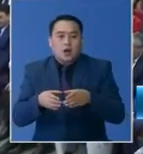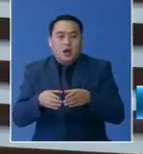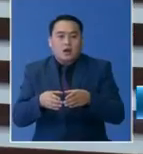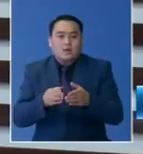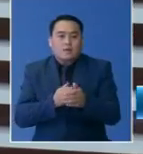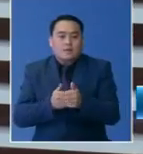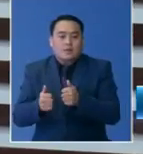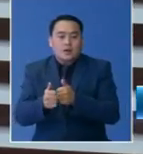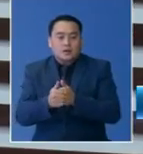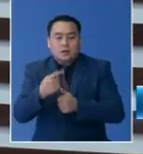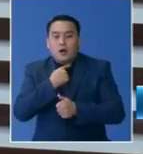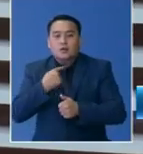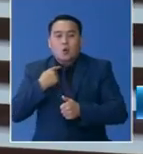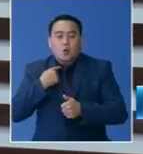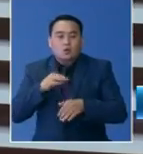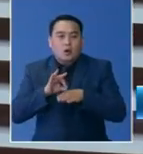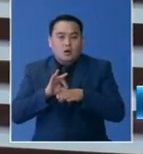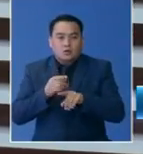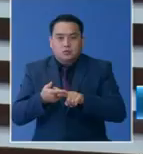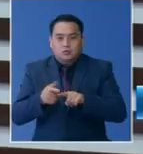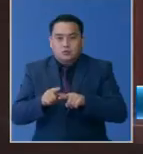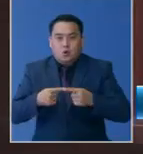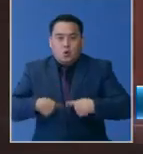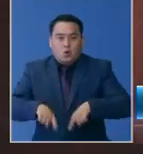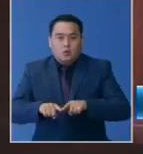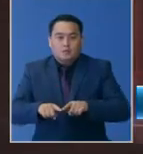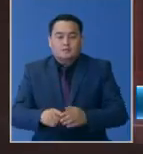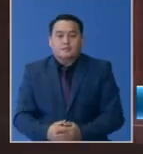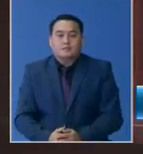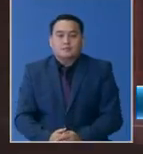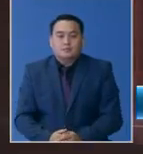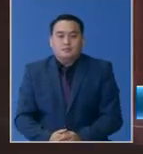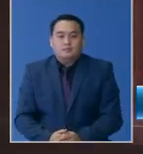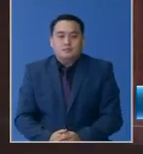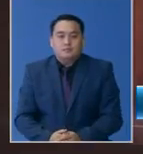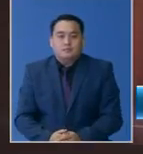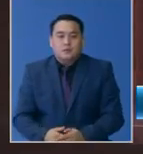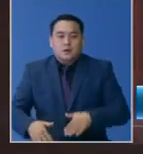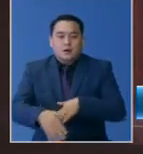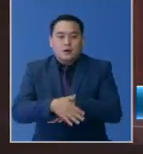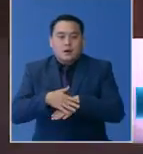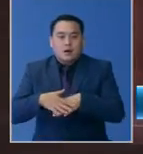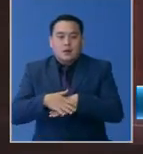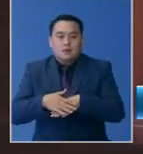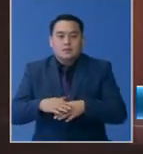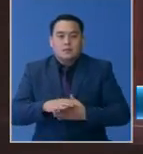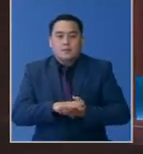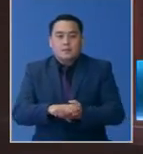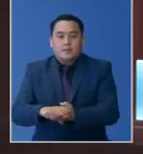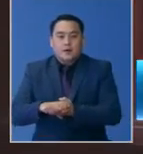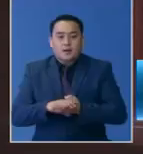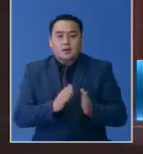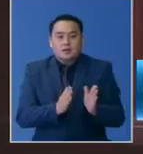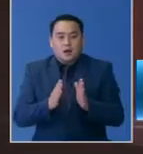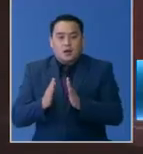алдыда. Форумның Талдықорғанда өтігіне де сол ұйытқа. Халқымыз ырысалды ынтымақ деп, бірлік пен